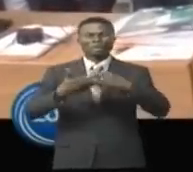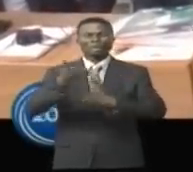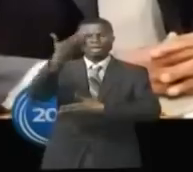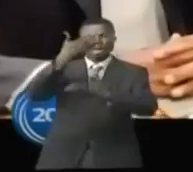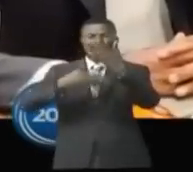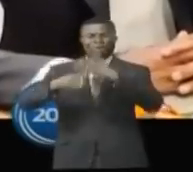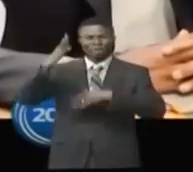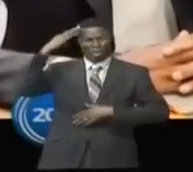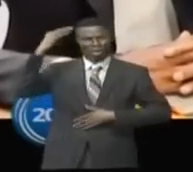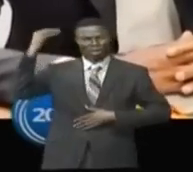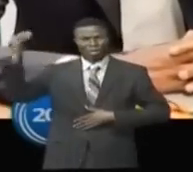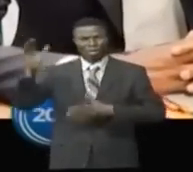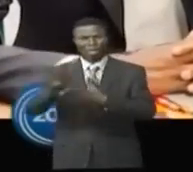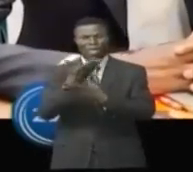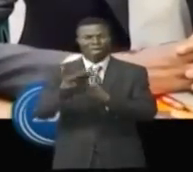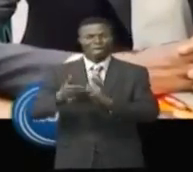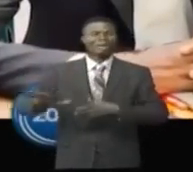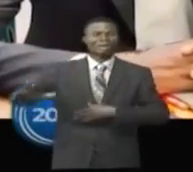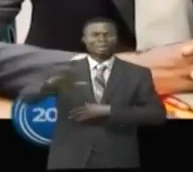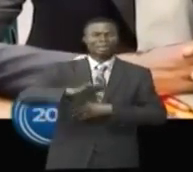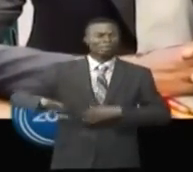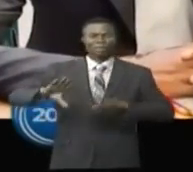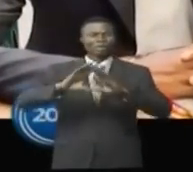échanges entre les communautés.